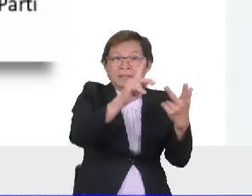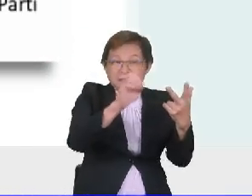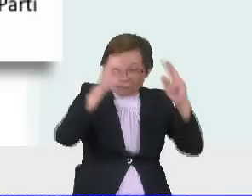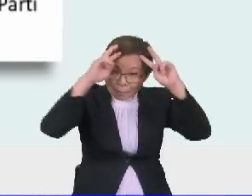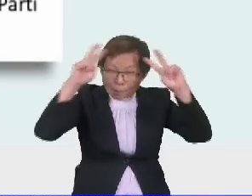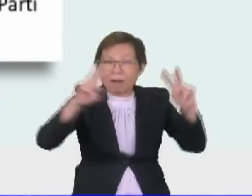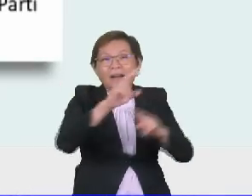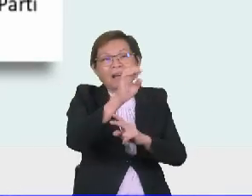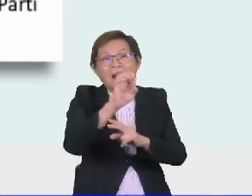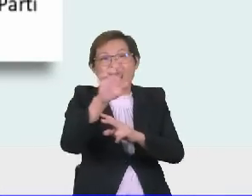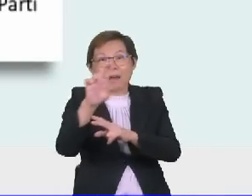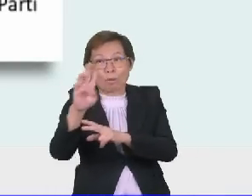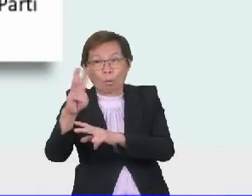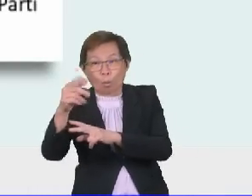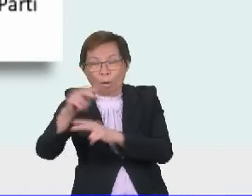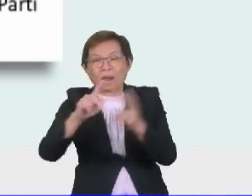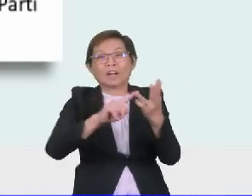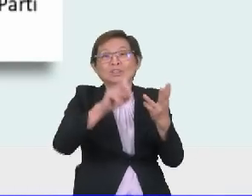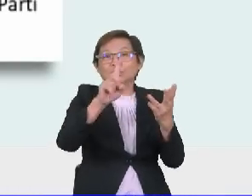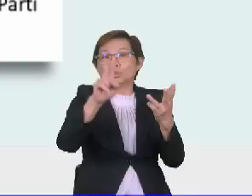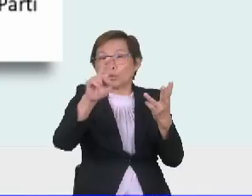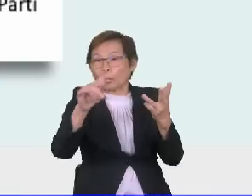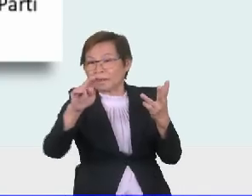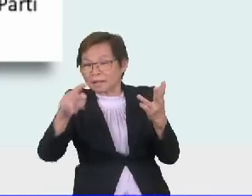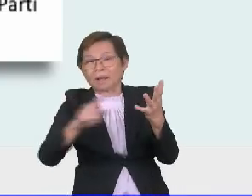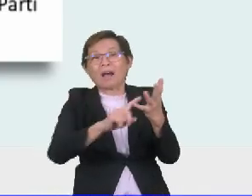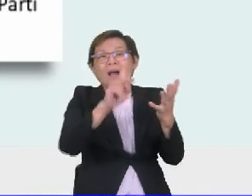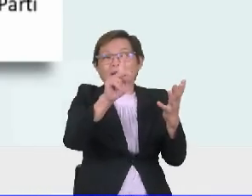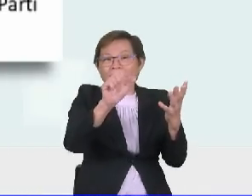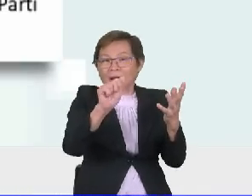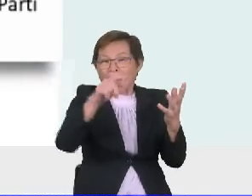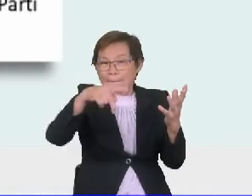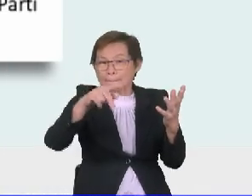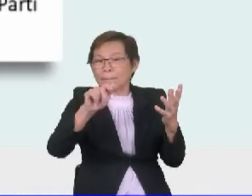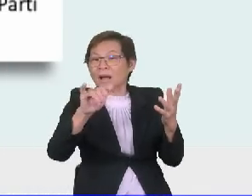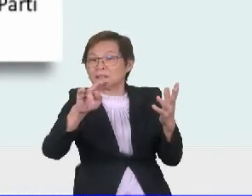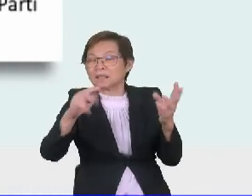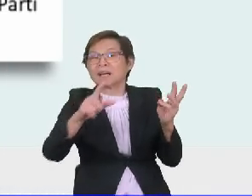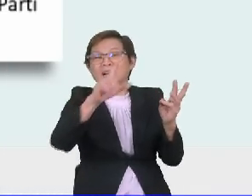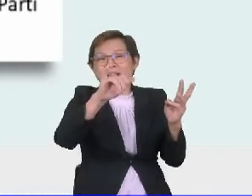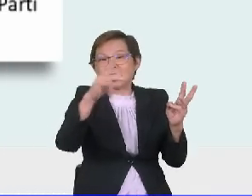kedamaian Datu hewan penyidik Aduh Kabayan jenius